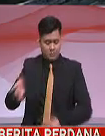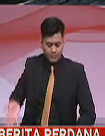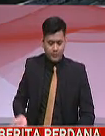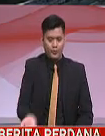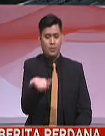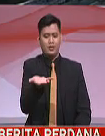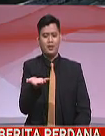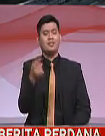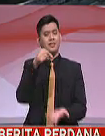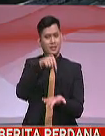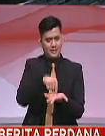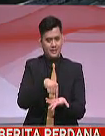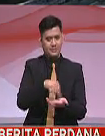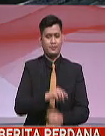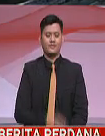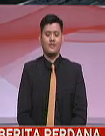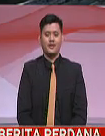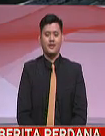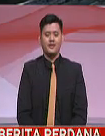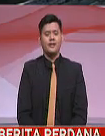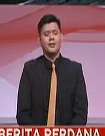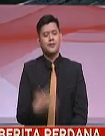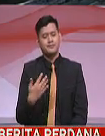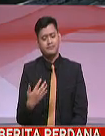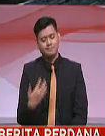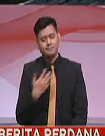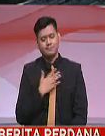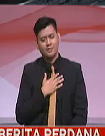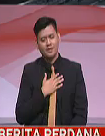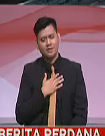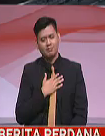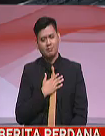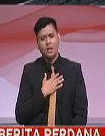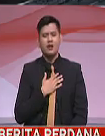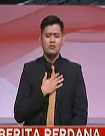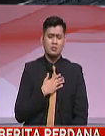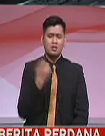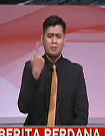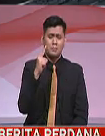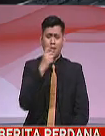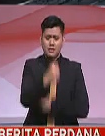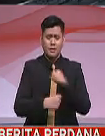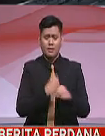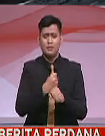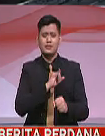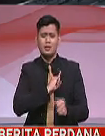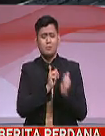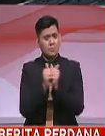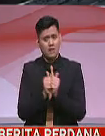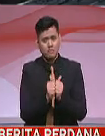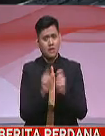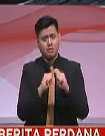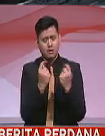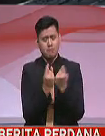ah ah aku sudah tahu ini saya bersama dengan pasukan